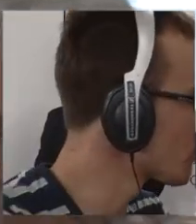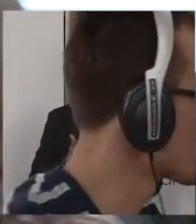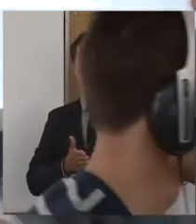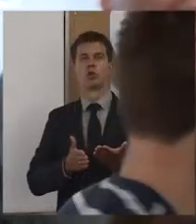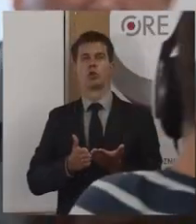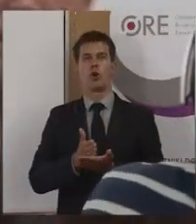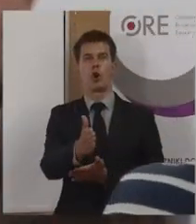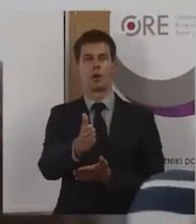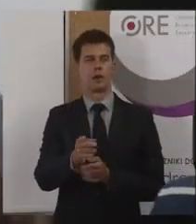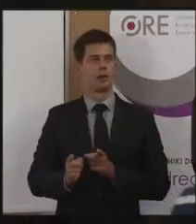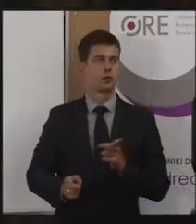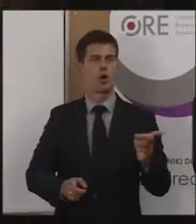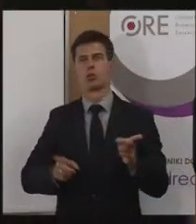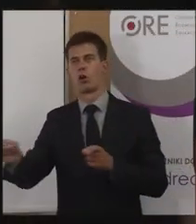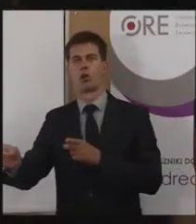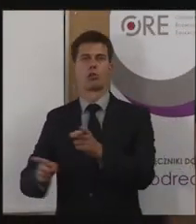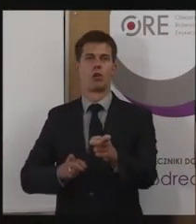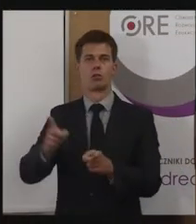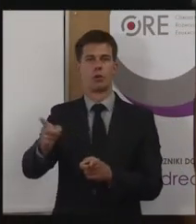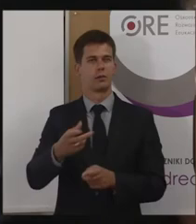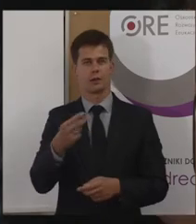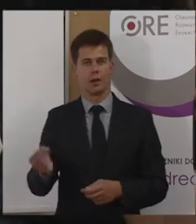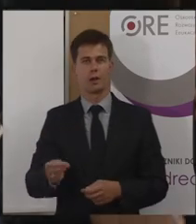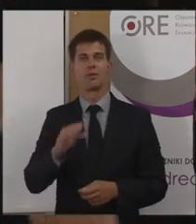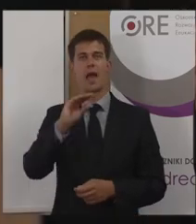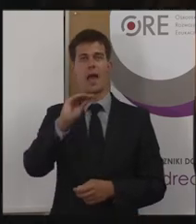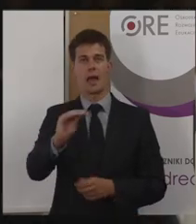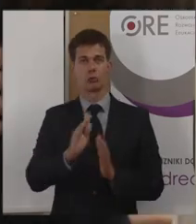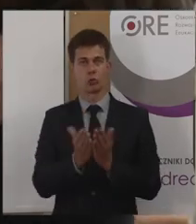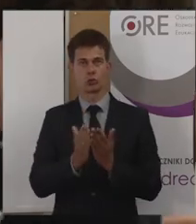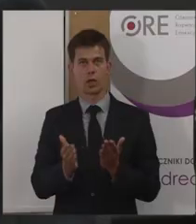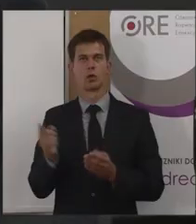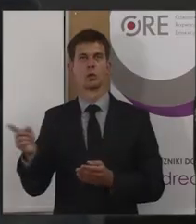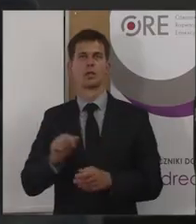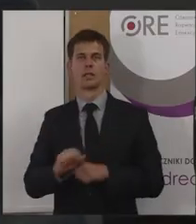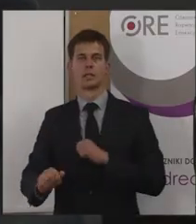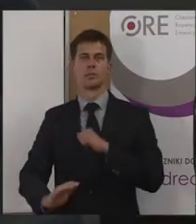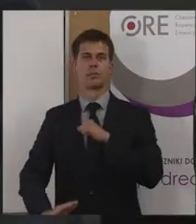jest tak, że podręcznik, e-podręcznik, który ma być przygotowany